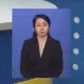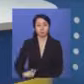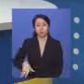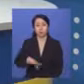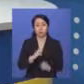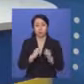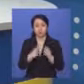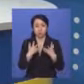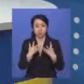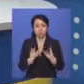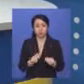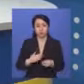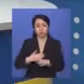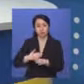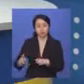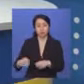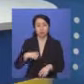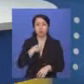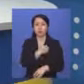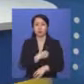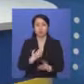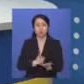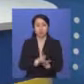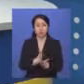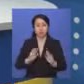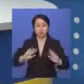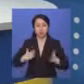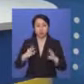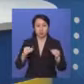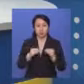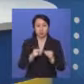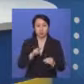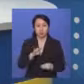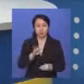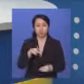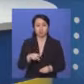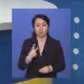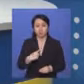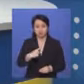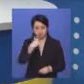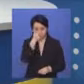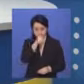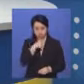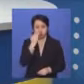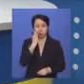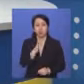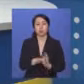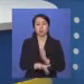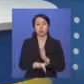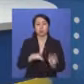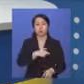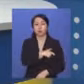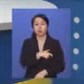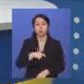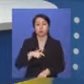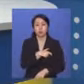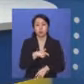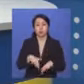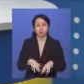Всего 14 дней отделяют нас от важного политического события. 10 января 2021 года состоятся